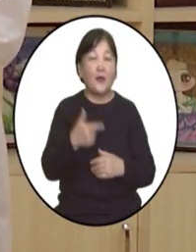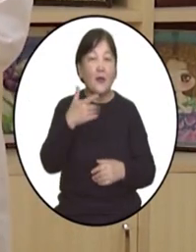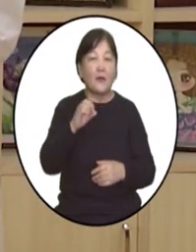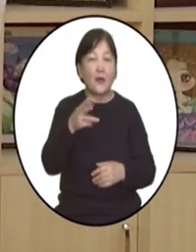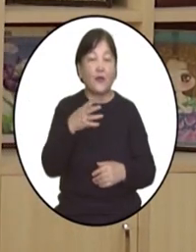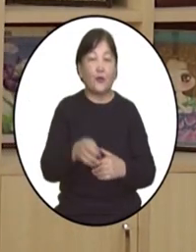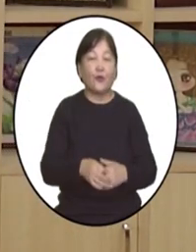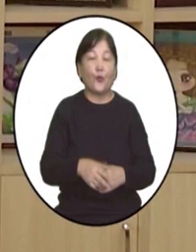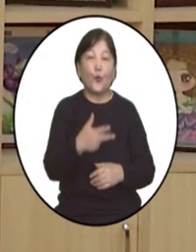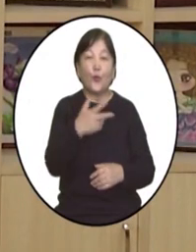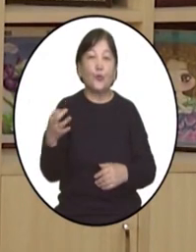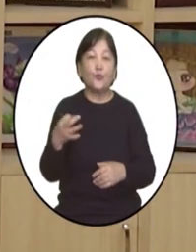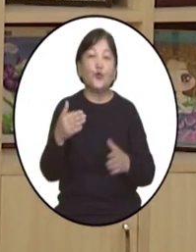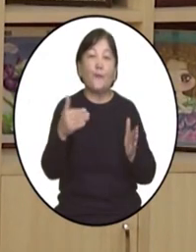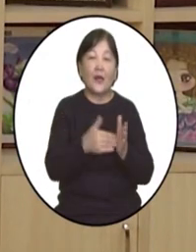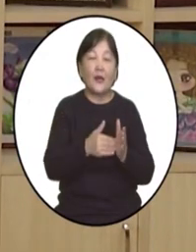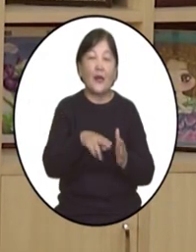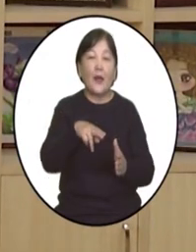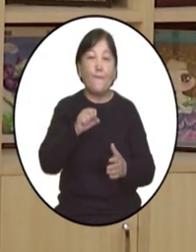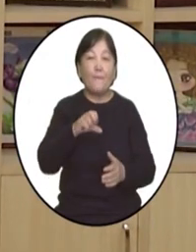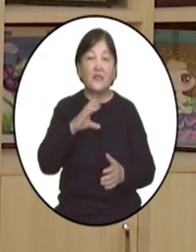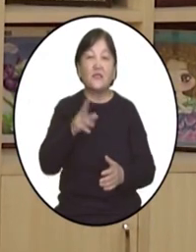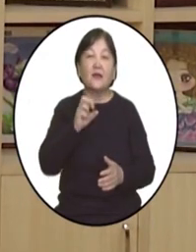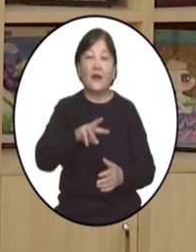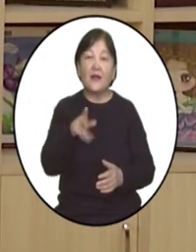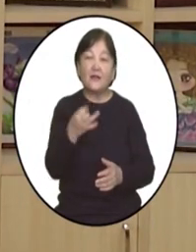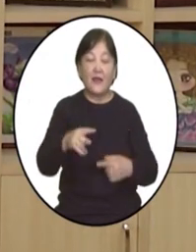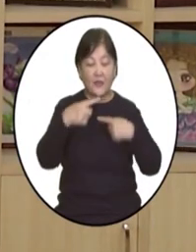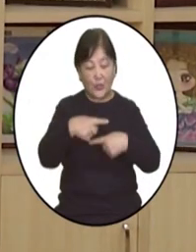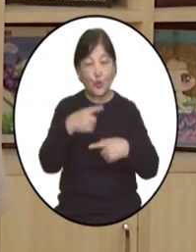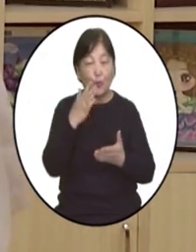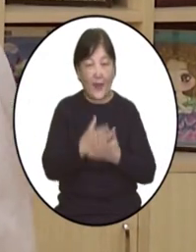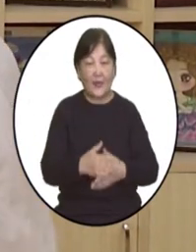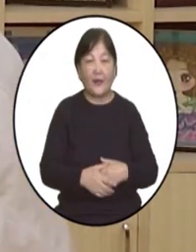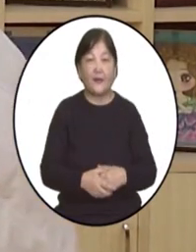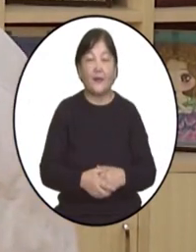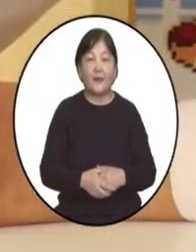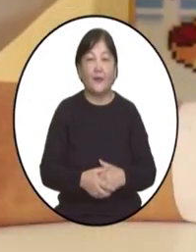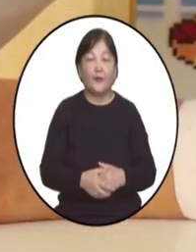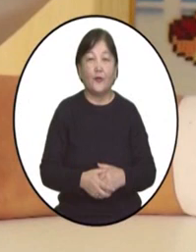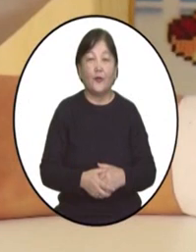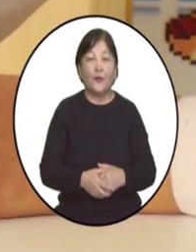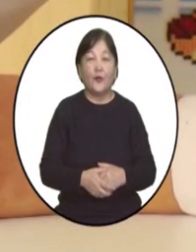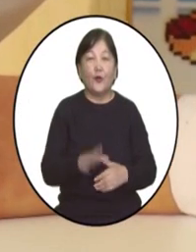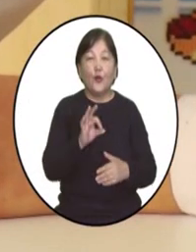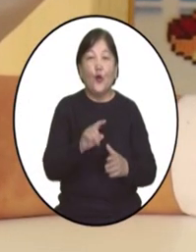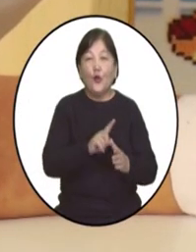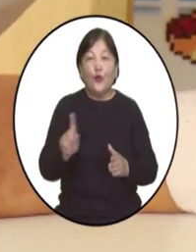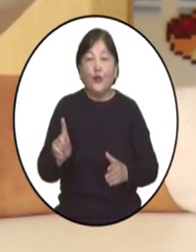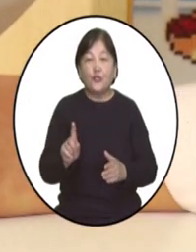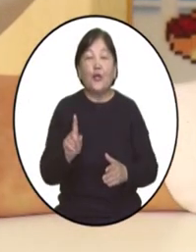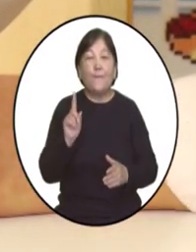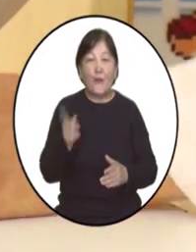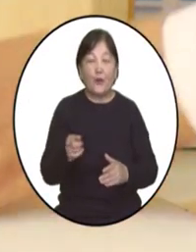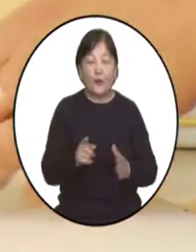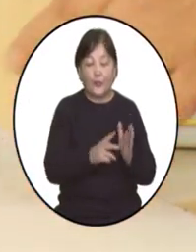300 мянган паскалтай тэнцүү байдаг. За, тэгвэл хуварийн үн гэж юу юм бэ? За, хуварийн үн гэдэг маань ердөө 0-оос 1000 хүртэл